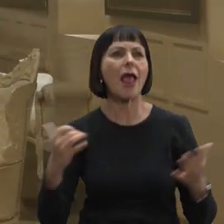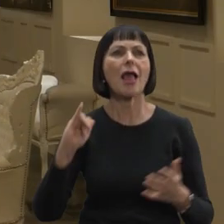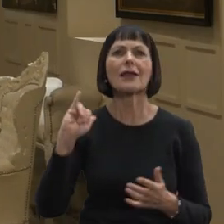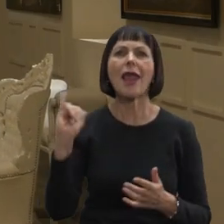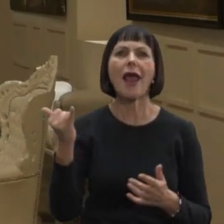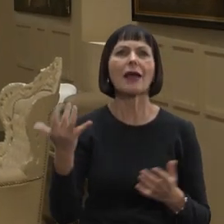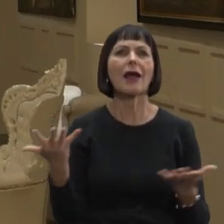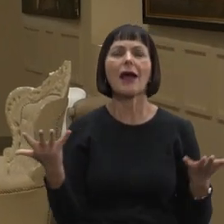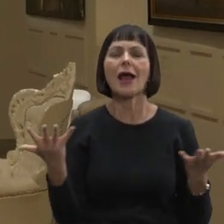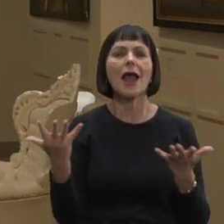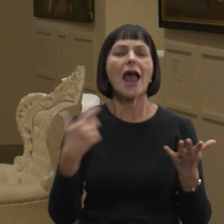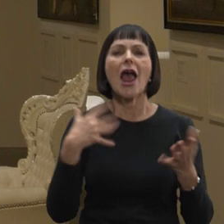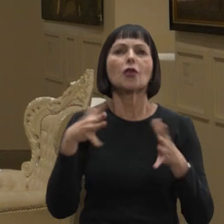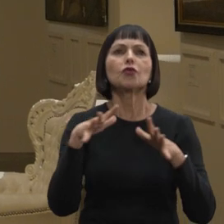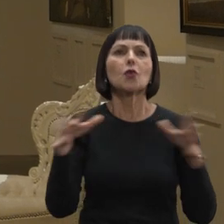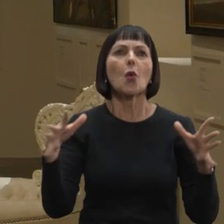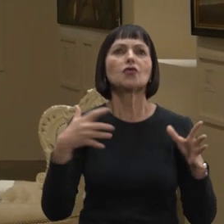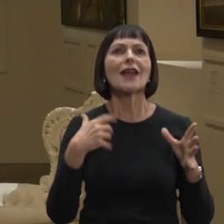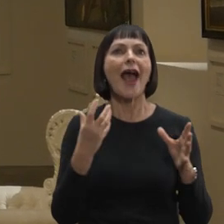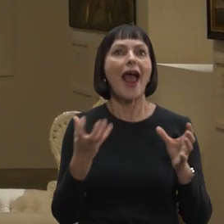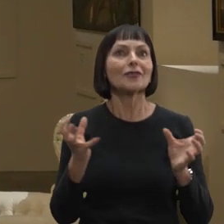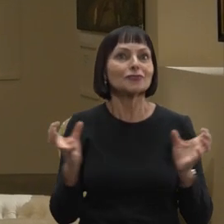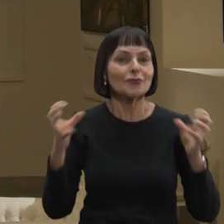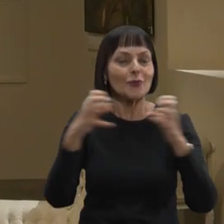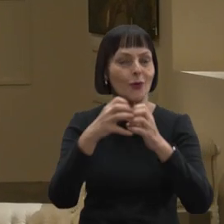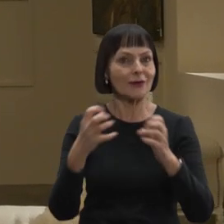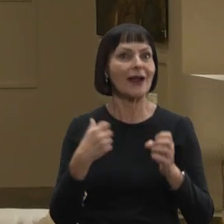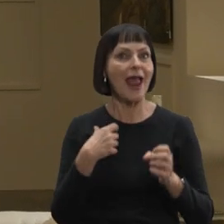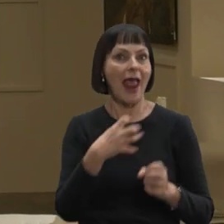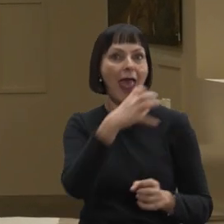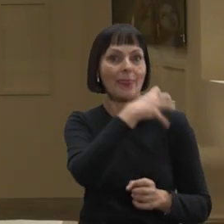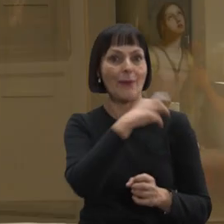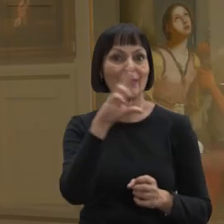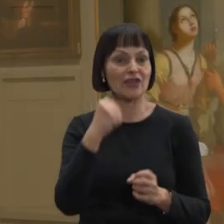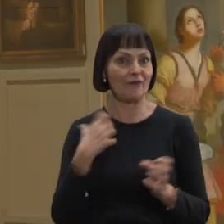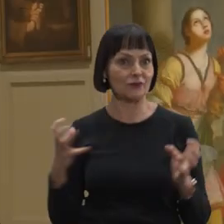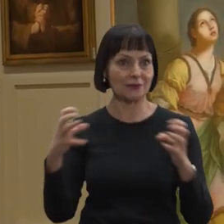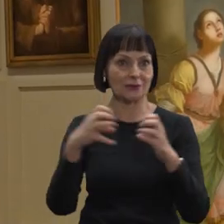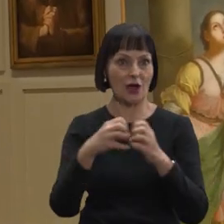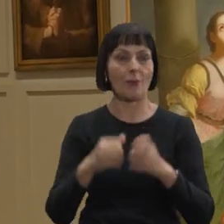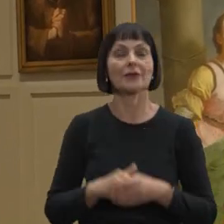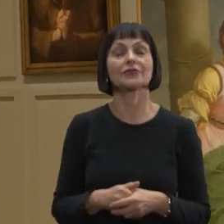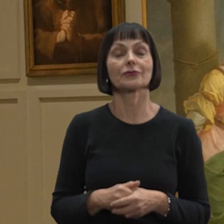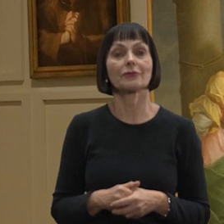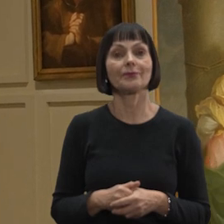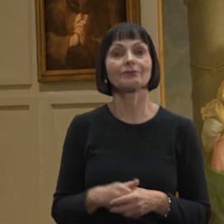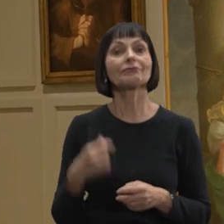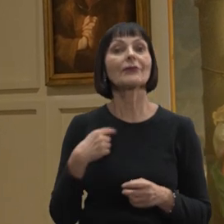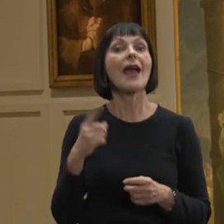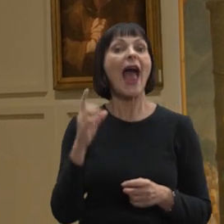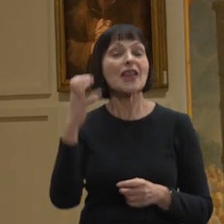i jaki dużą kolekcję zgromadził Rzewuski. Niewątpliwie Rzewuski i